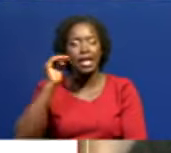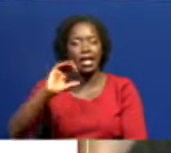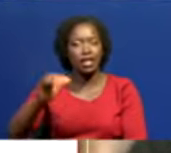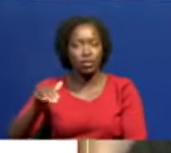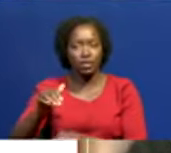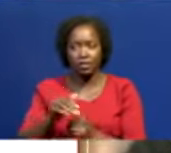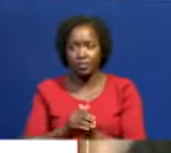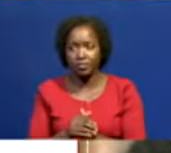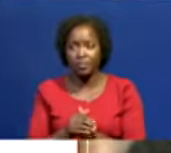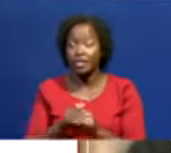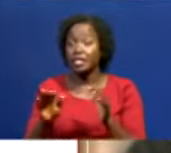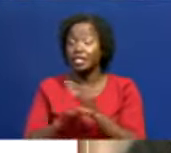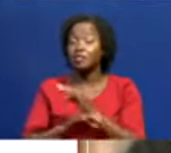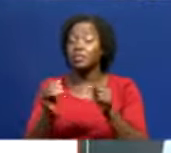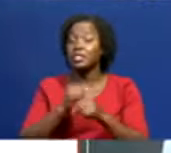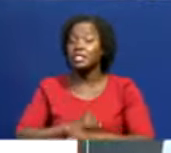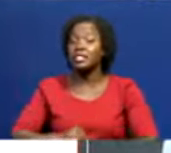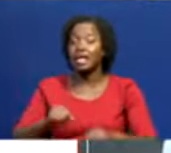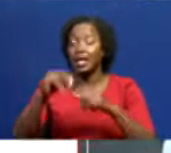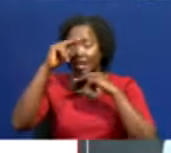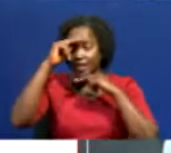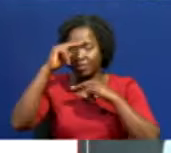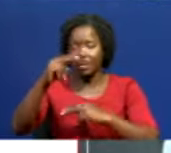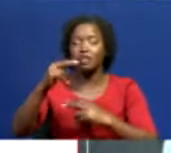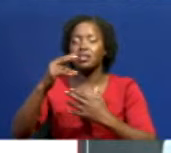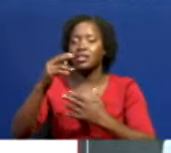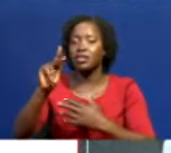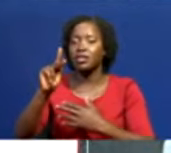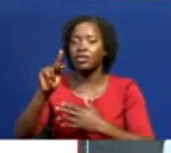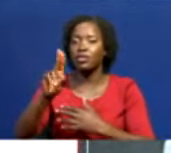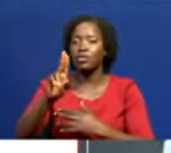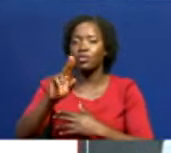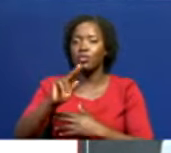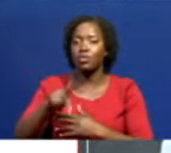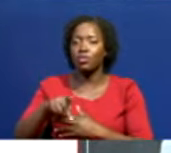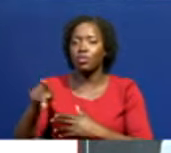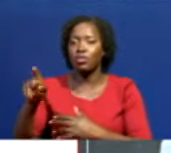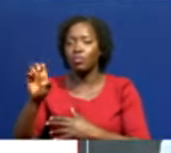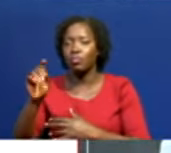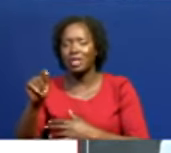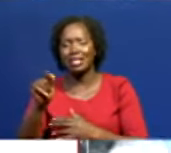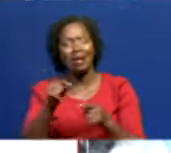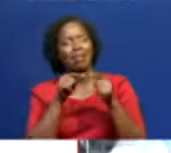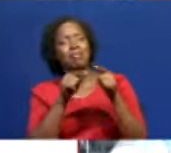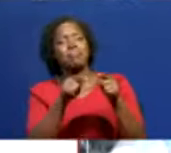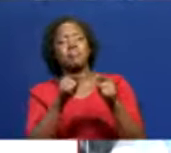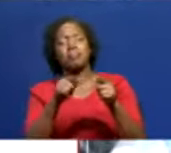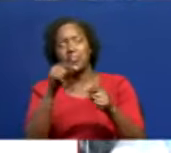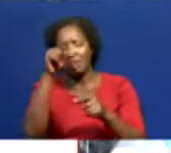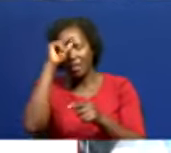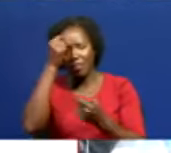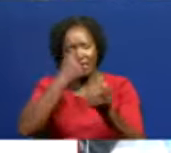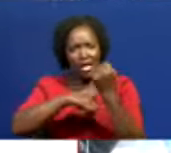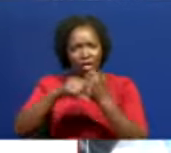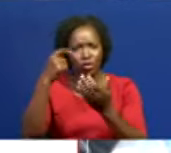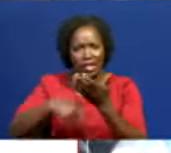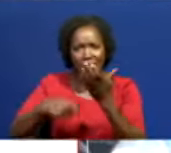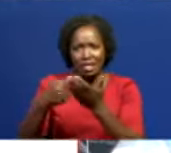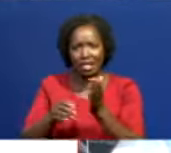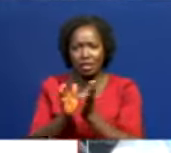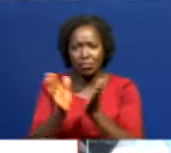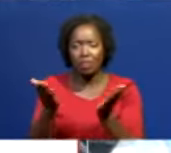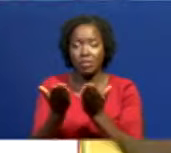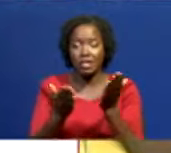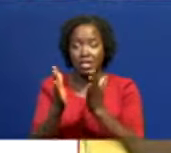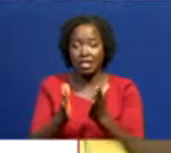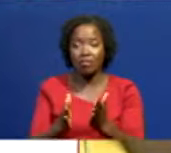Naibu mwenyekiti wa chama cha walimu wa shule za sekondari KUPPET Julius Korir sasa amekashifu hatua ya serikali ya kuwatoza wafanyikazi wa umma malipo